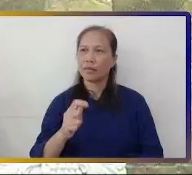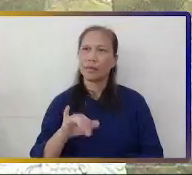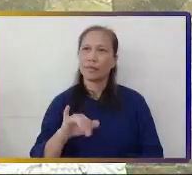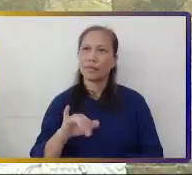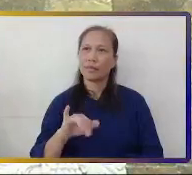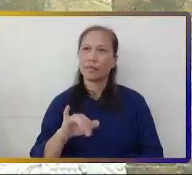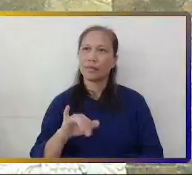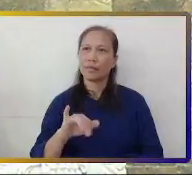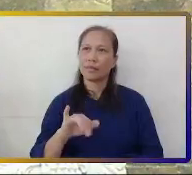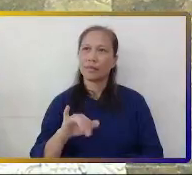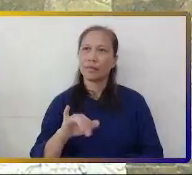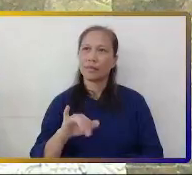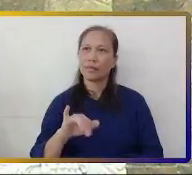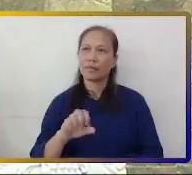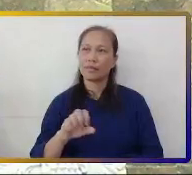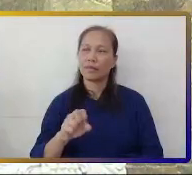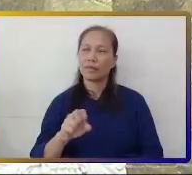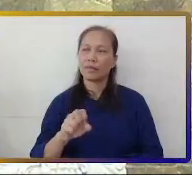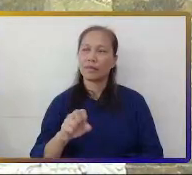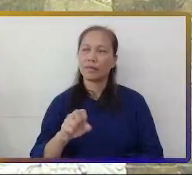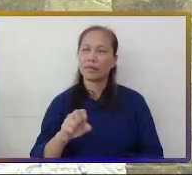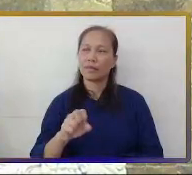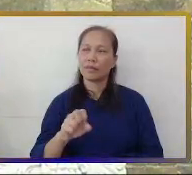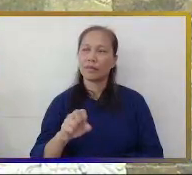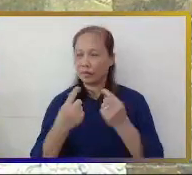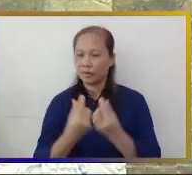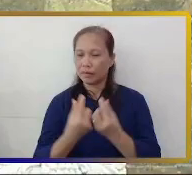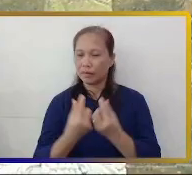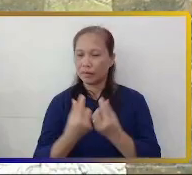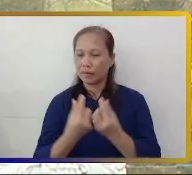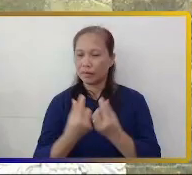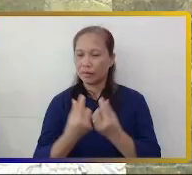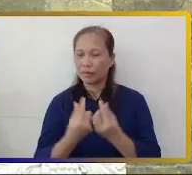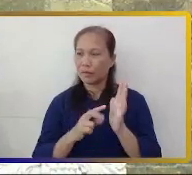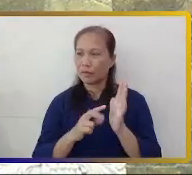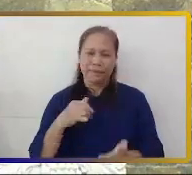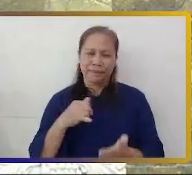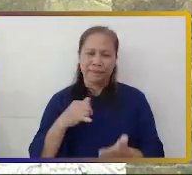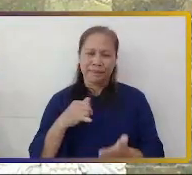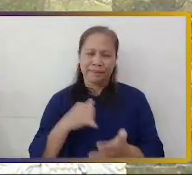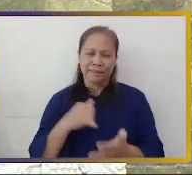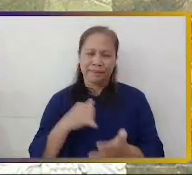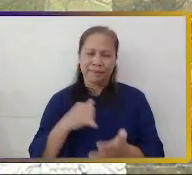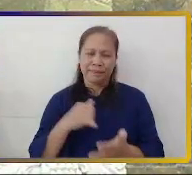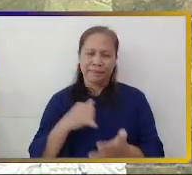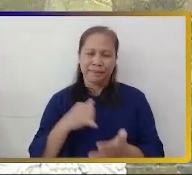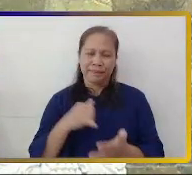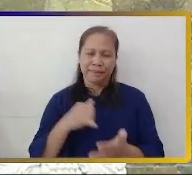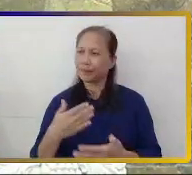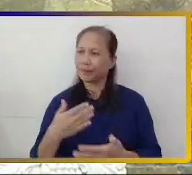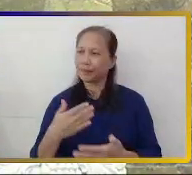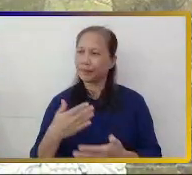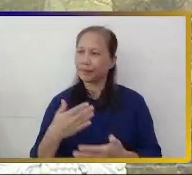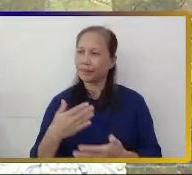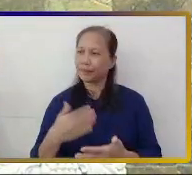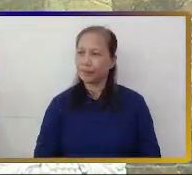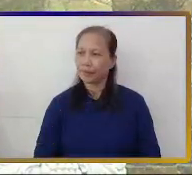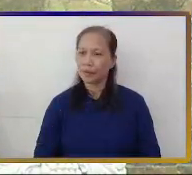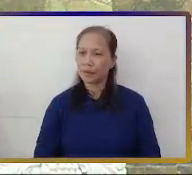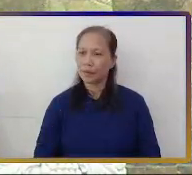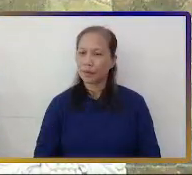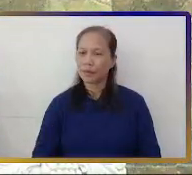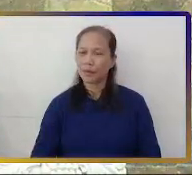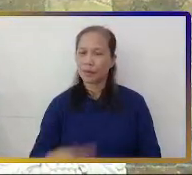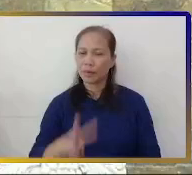dali lang hindi po Mahirap i-trace and then the next one Ayung tinatawag po nating waldenses All right Itong mga